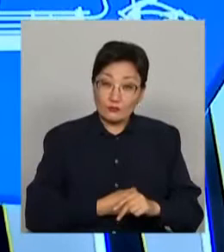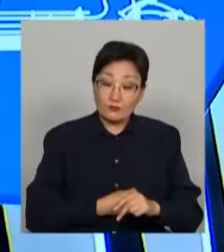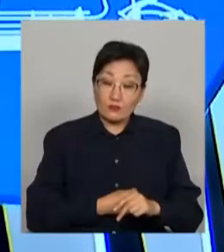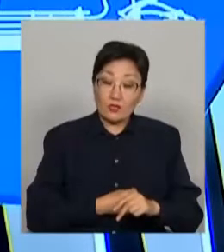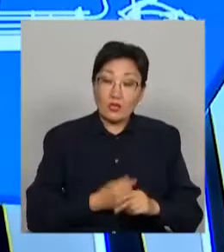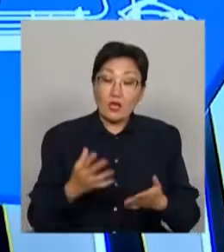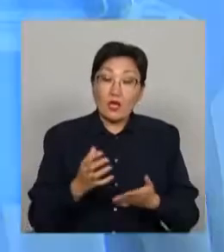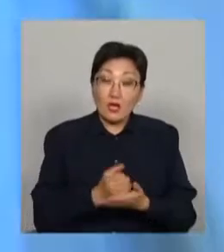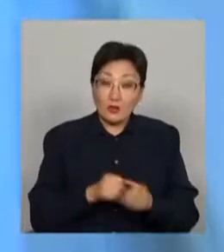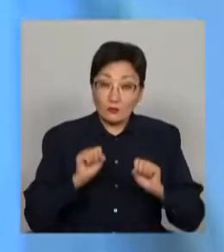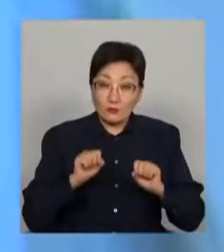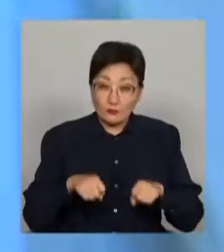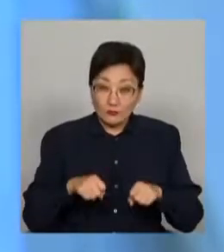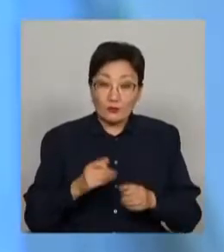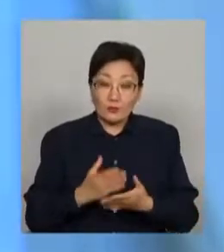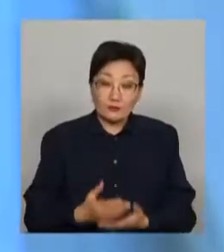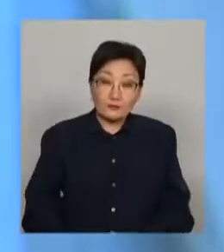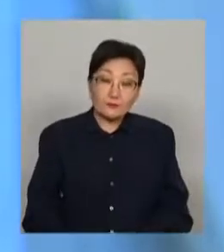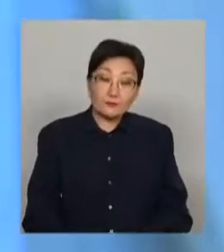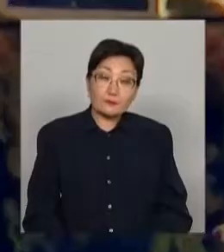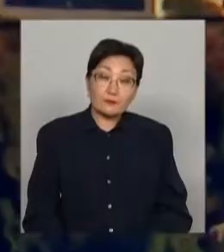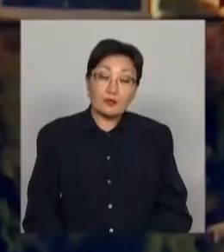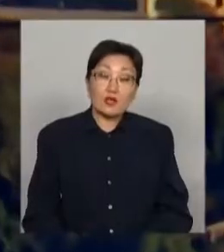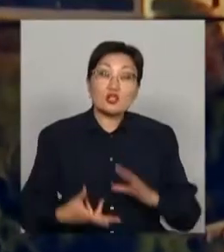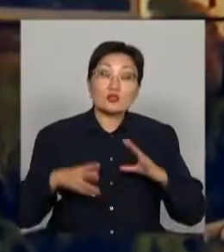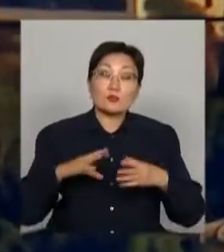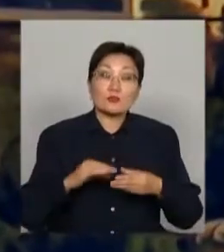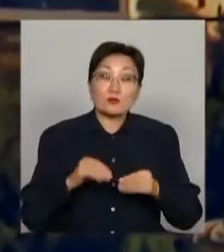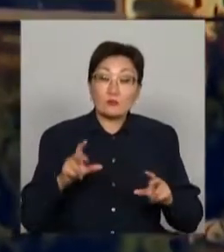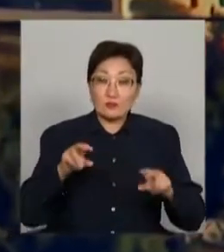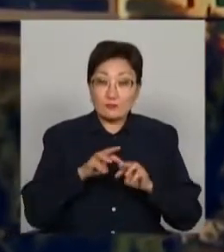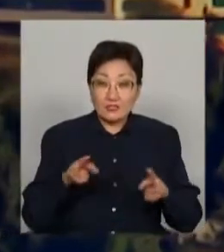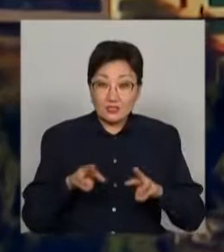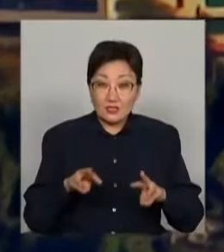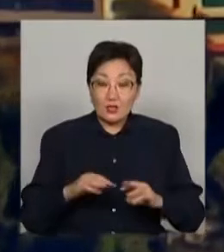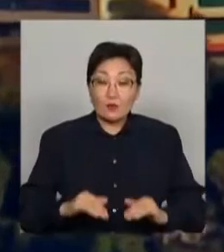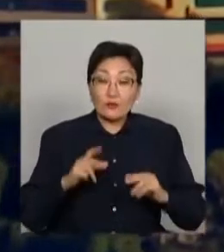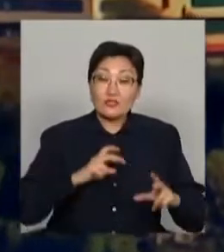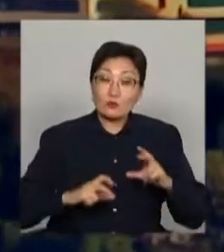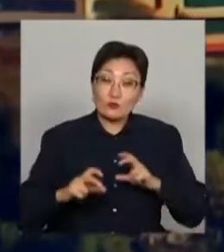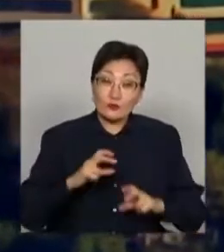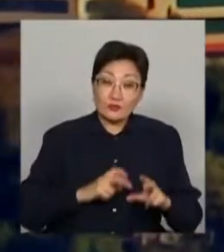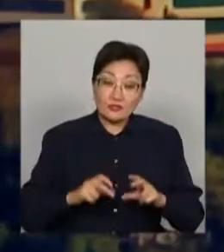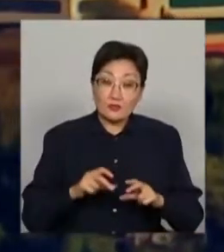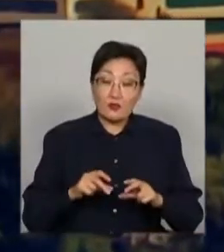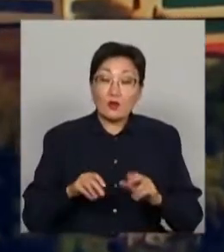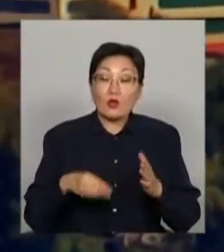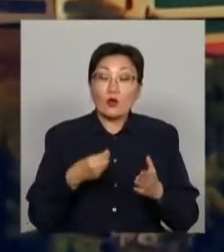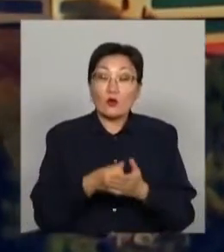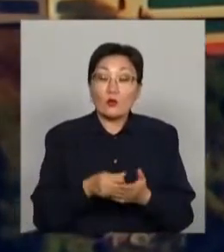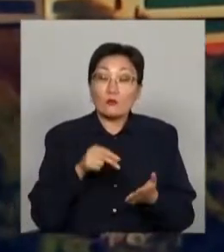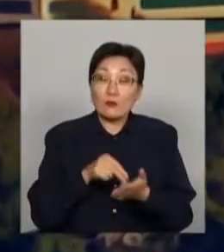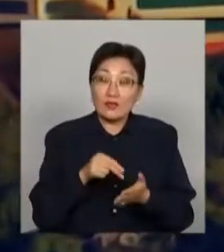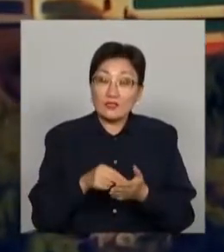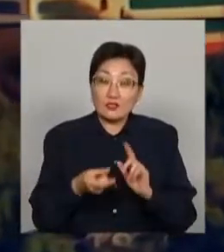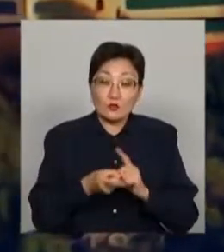қос диплом ала алатын мүмкіншілігі бар. Түсінікті. Жалпы бұл министрлік жоғарғы оқу орындарының оқу ақысының бағасы өзгермейді деп